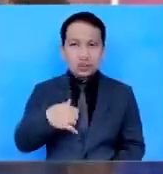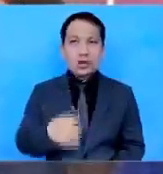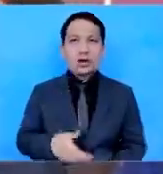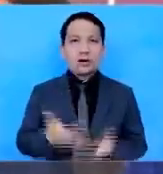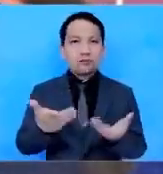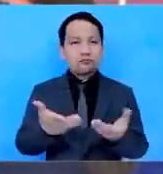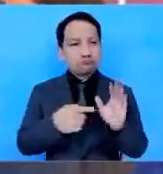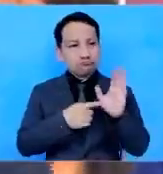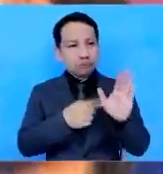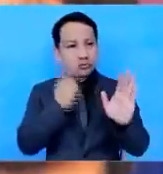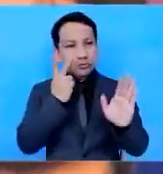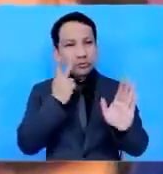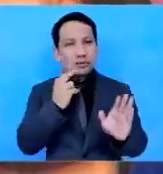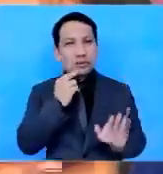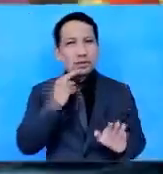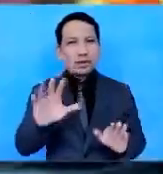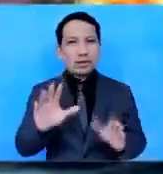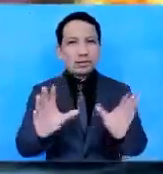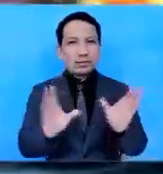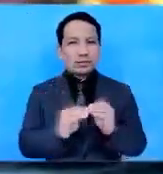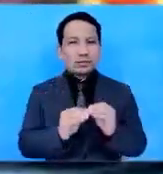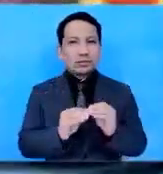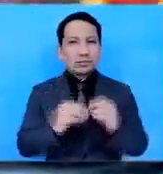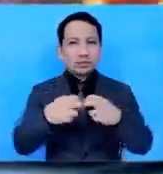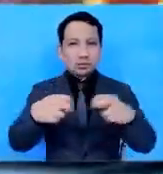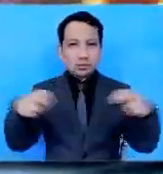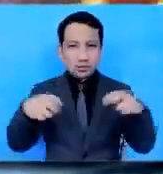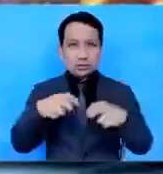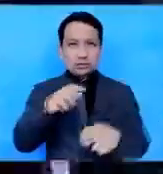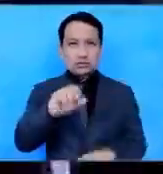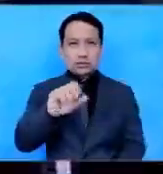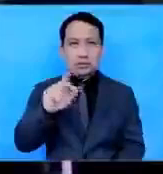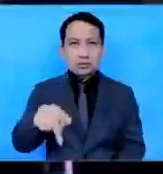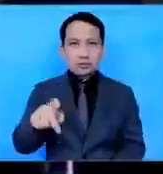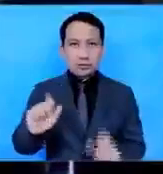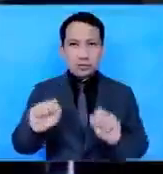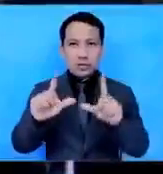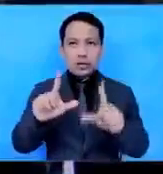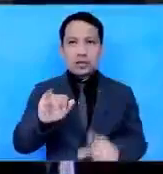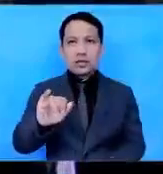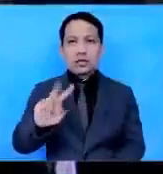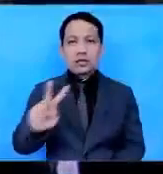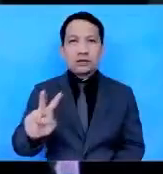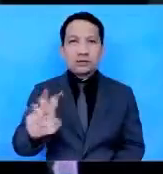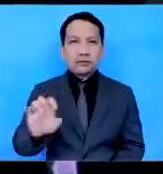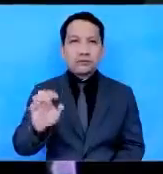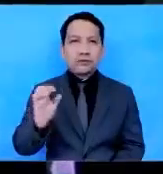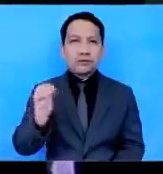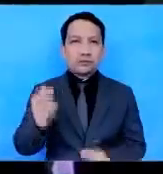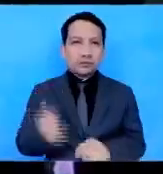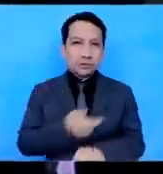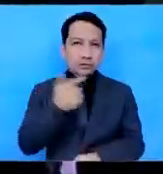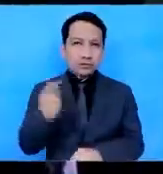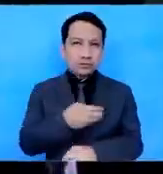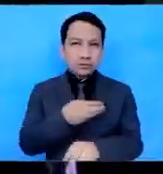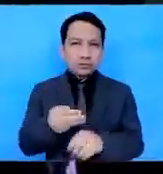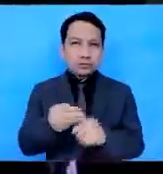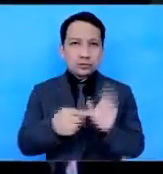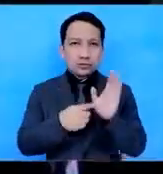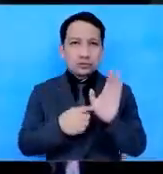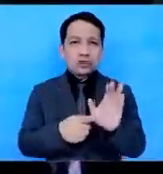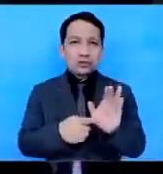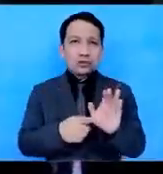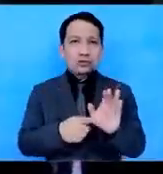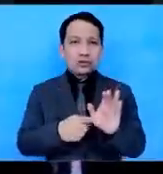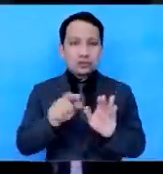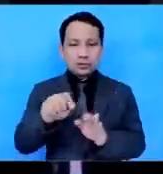Pinasilip rin sa News 5 ang set ng ASAP Live! Ang ASAP natin to ang longest musical variety show na umiere sa